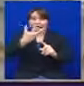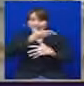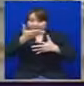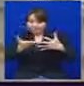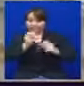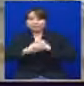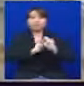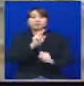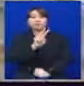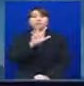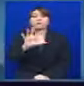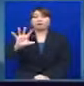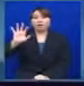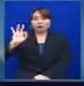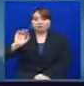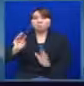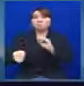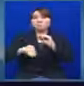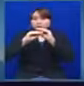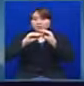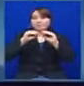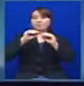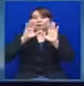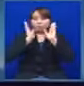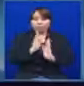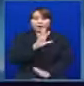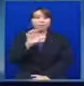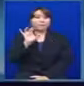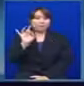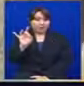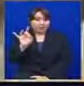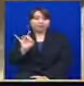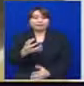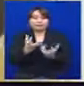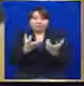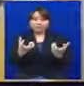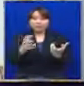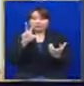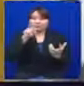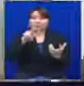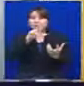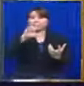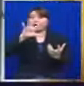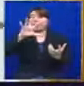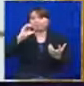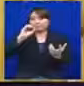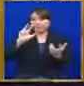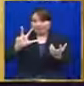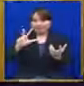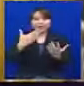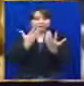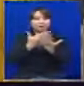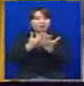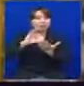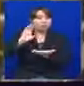ปี2559พบว่าเพิ่มขึ้น508รายจำนวน 3,353 เครื่องรวมมูลค่าทุ